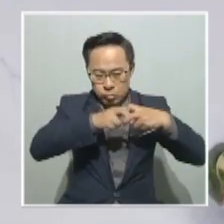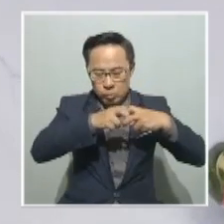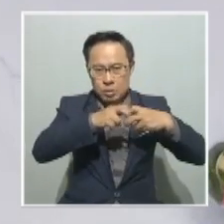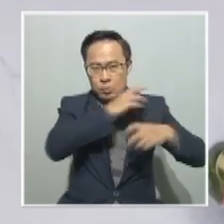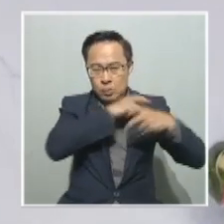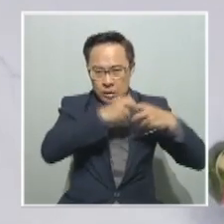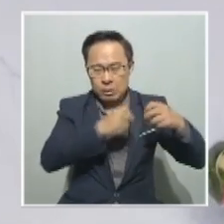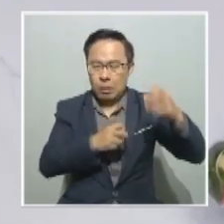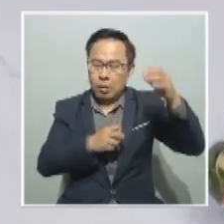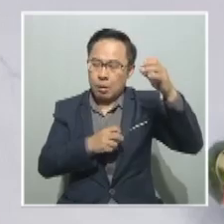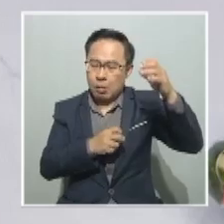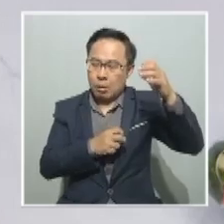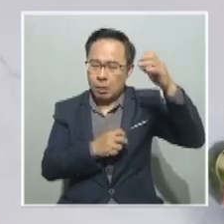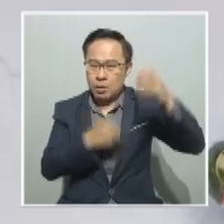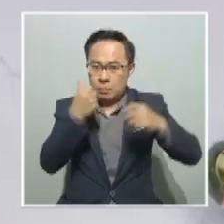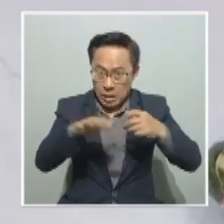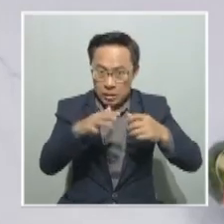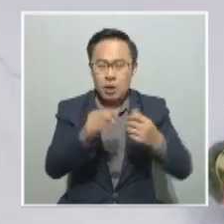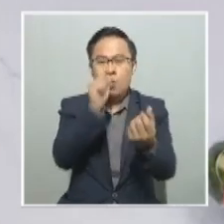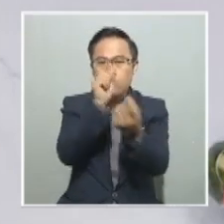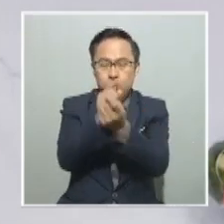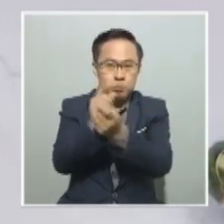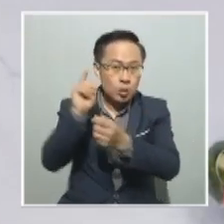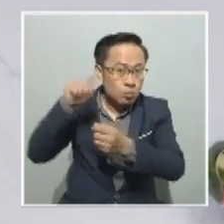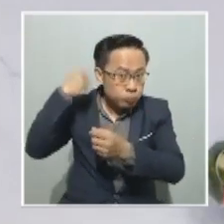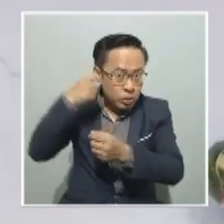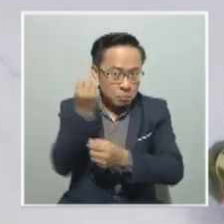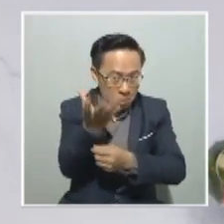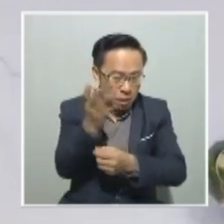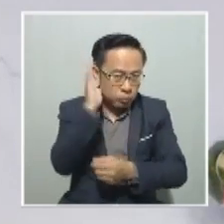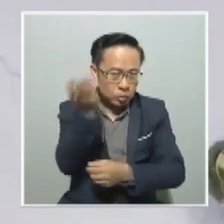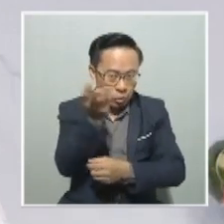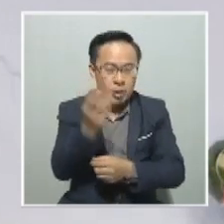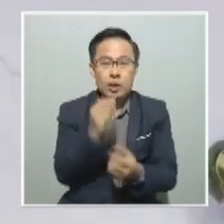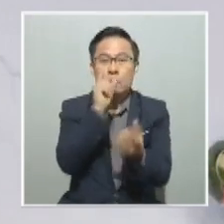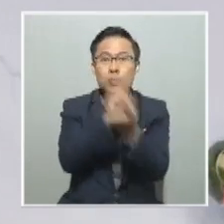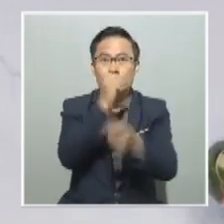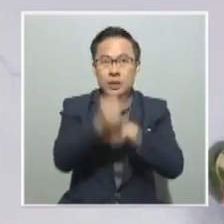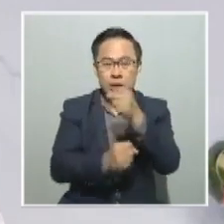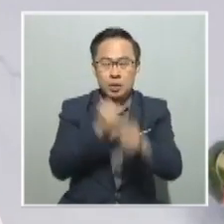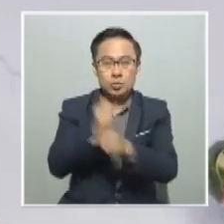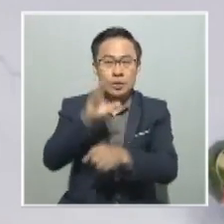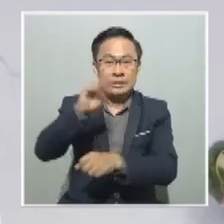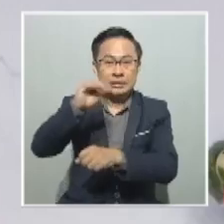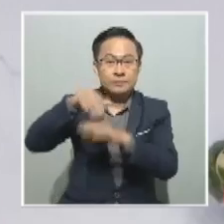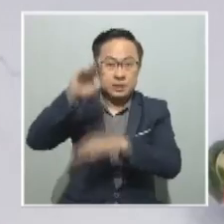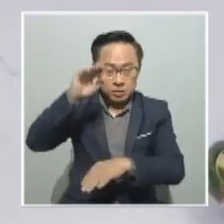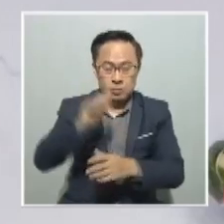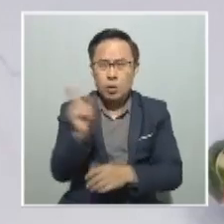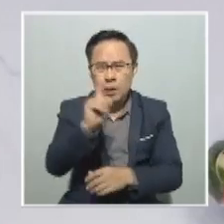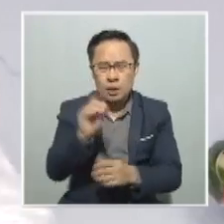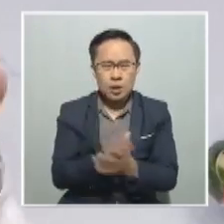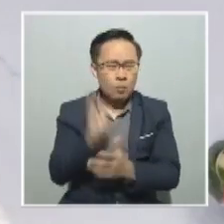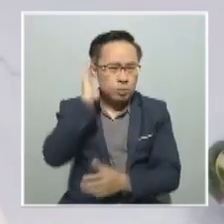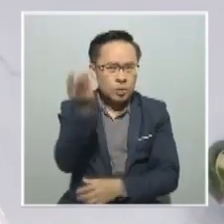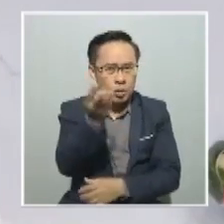ล้วก็ส่วนใหญ่เนี่ยจะเป็นในอายุมากกว่า40ขึ้นไปนะครับเหตุผลก็เพราะว่าส่วนใหญ่ผู้ชายเนี่ยกล้ามเนื้อมันแข็งแรงนะครับพอเวล